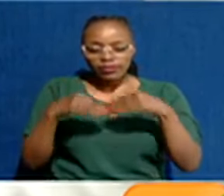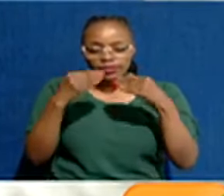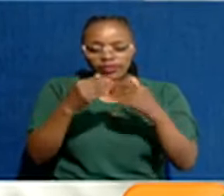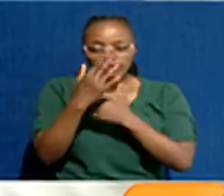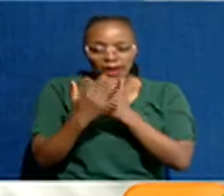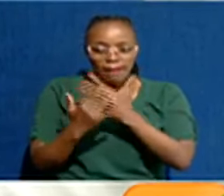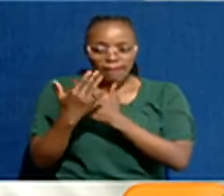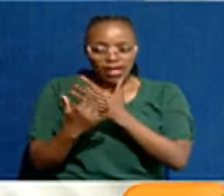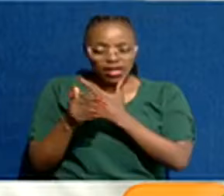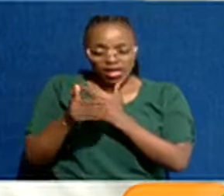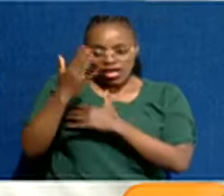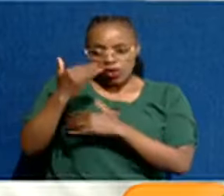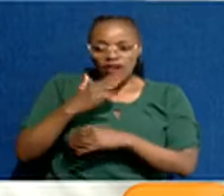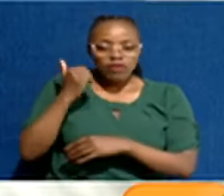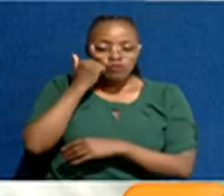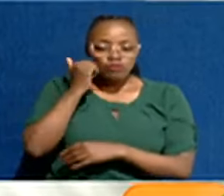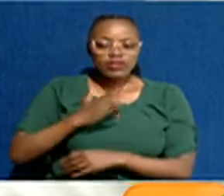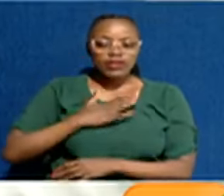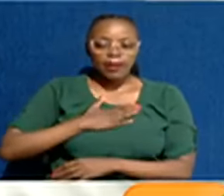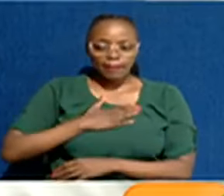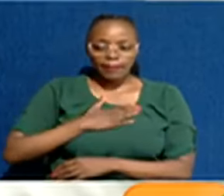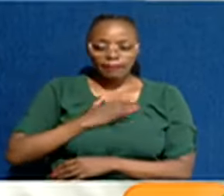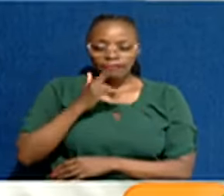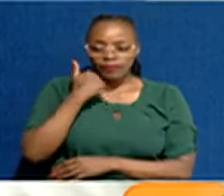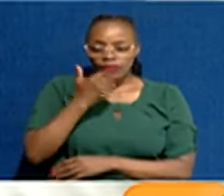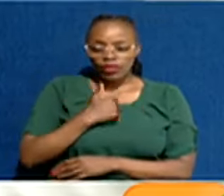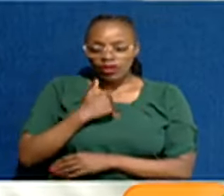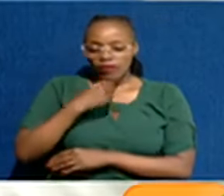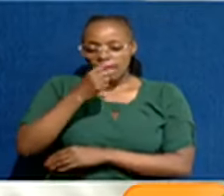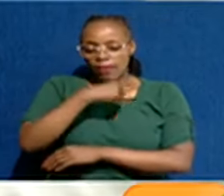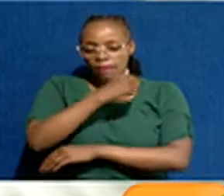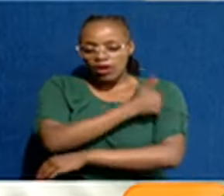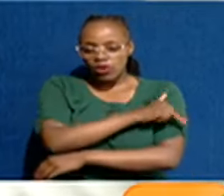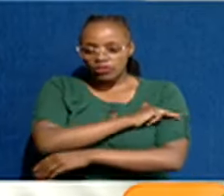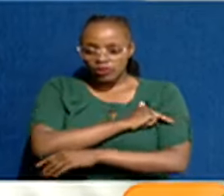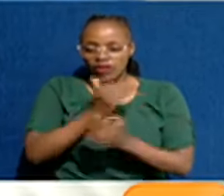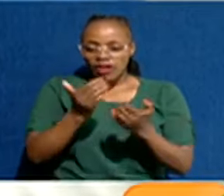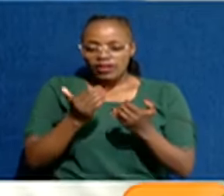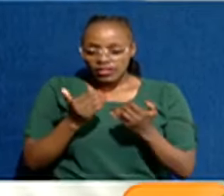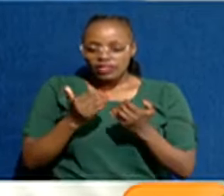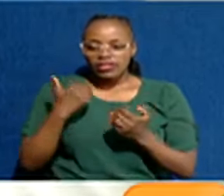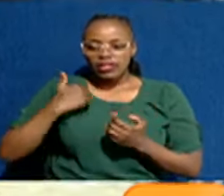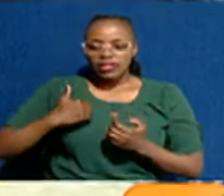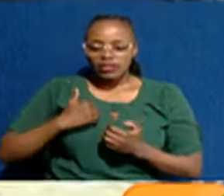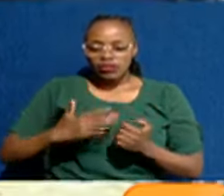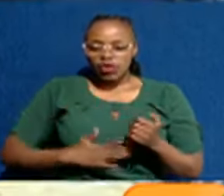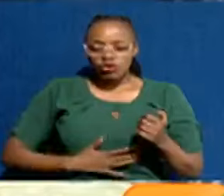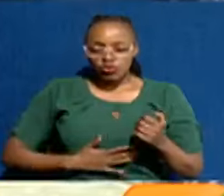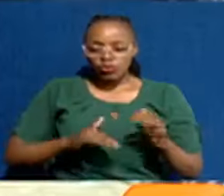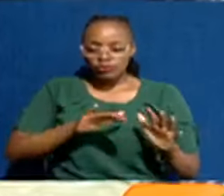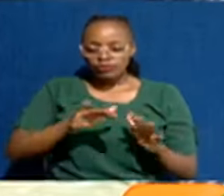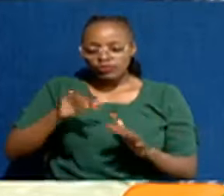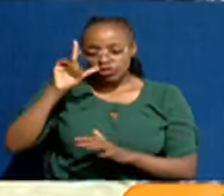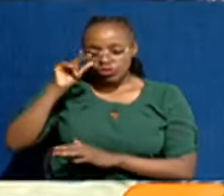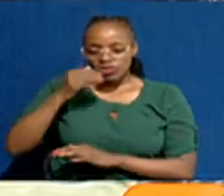hapa kwa ajili ya mgonjwa wangu ambaye amelazwa hospitali anatakana kufanyia operation ya tumbo. Mombasa has